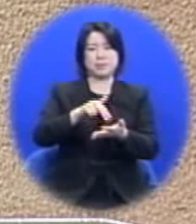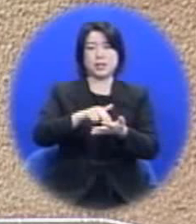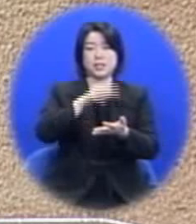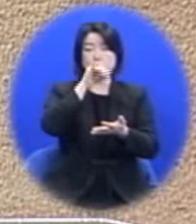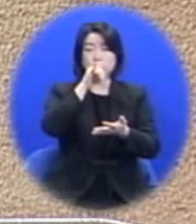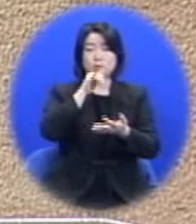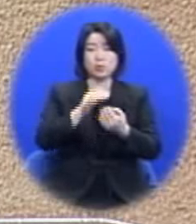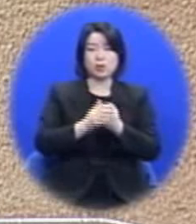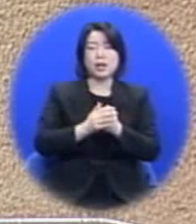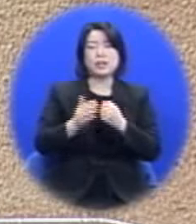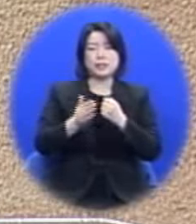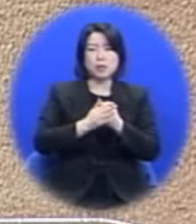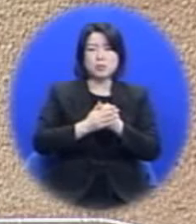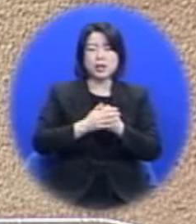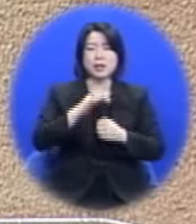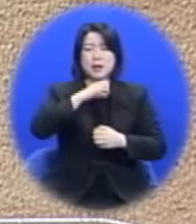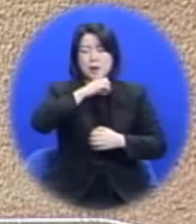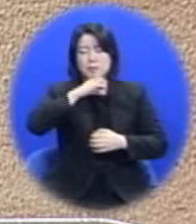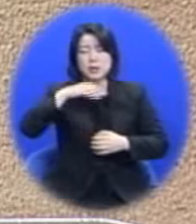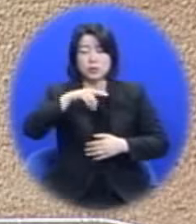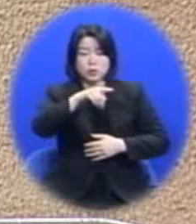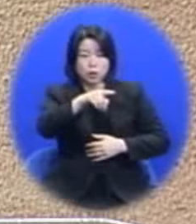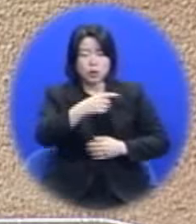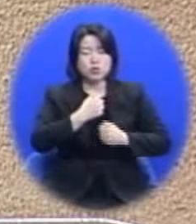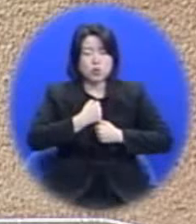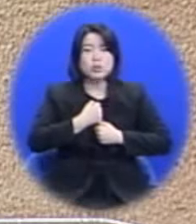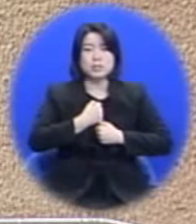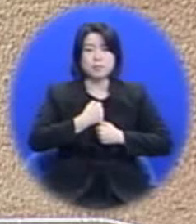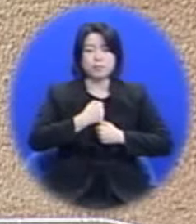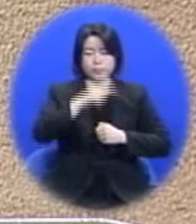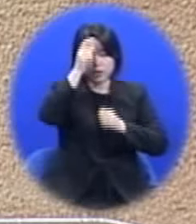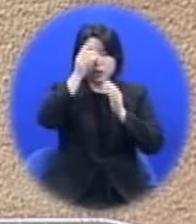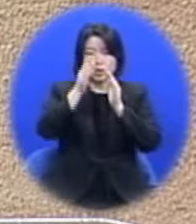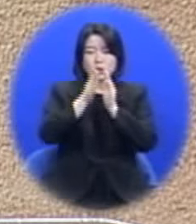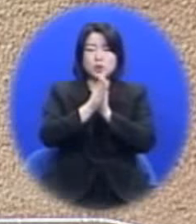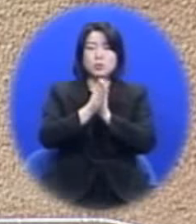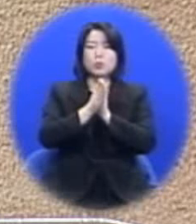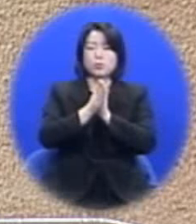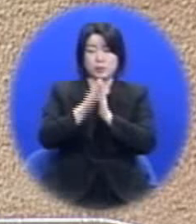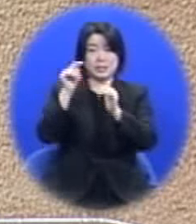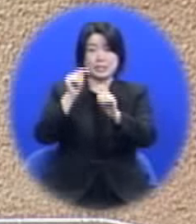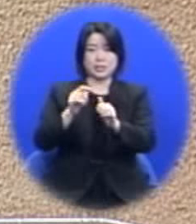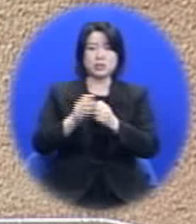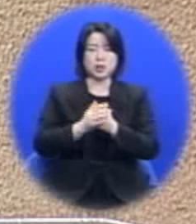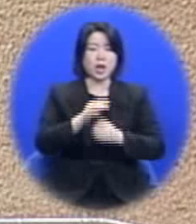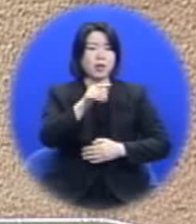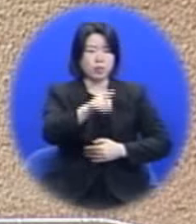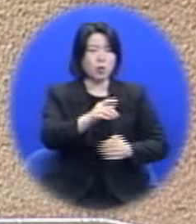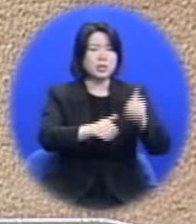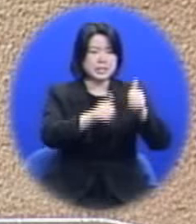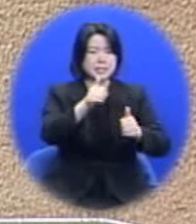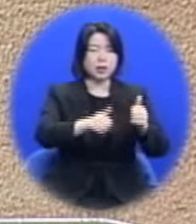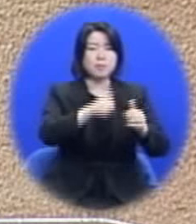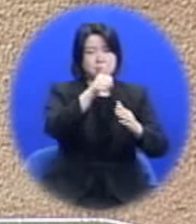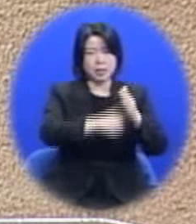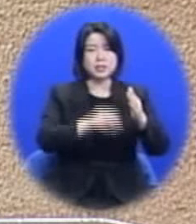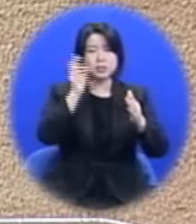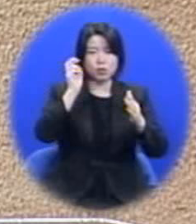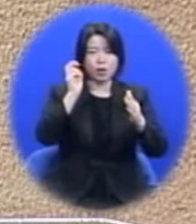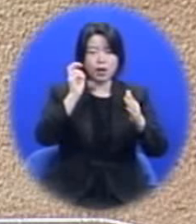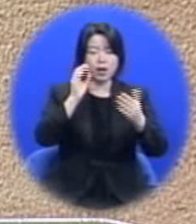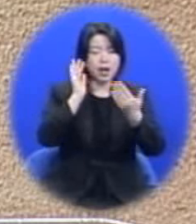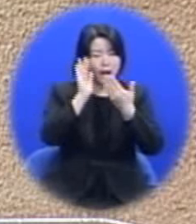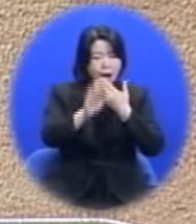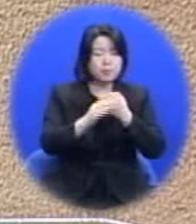거. 그러니까 베드로에게 너 조심해. 그리고는 기도까지 해 주었어요. 너 시험에 들 거야. 이제